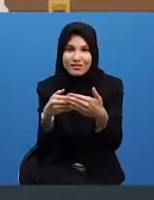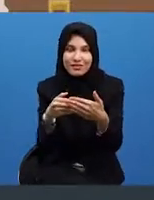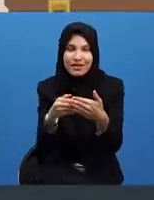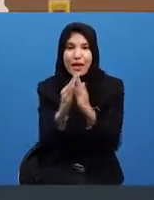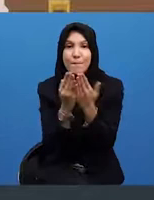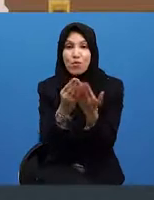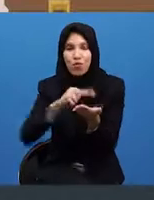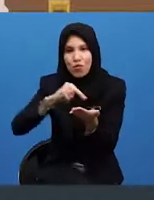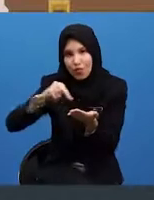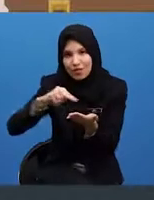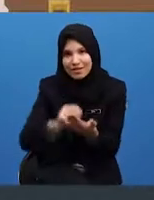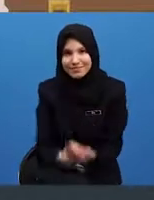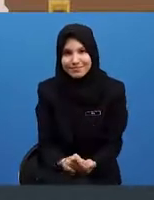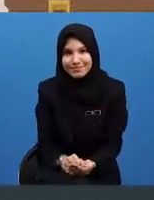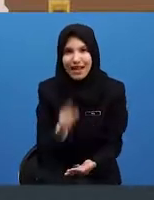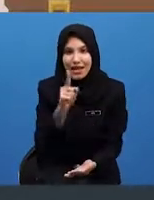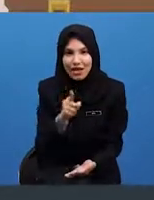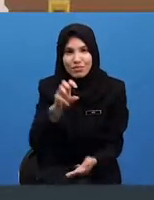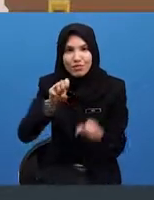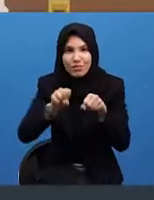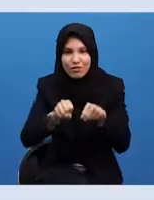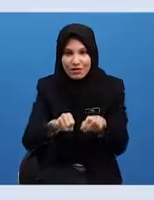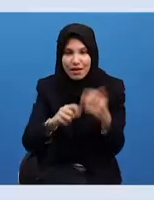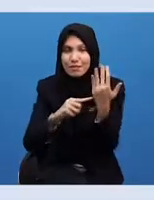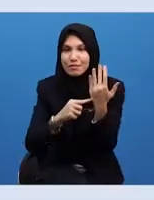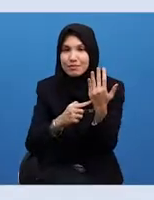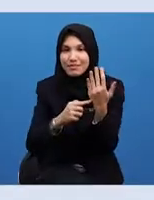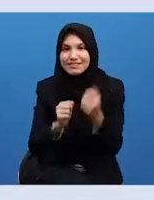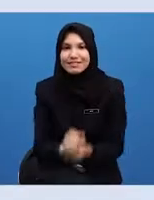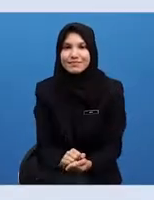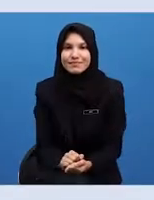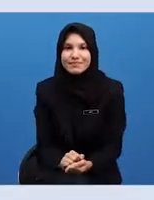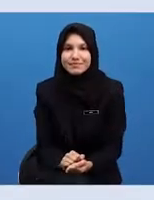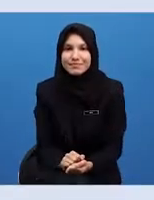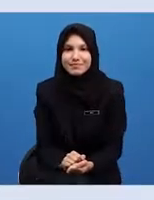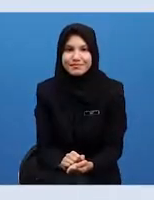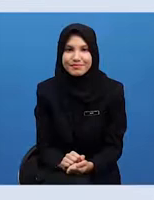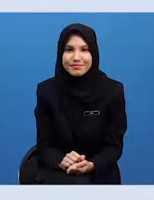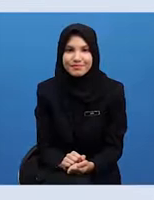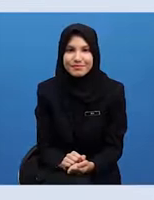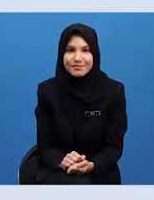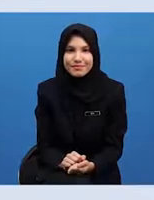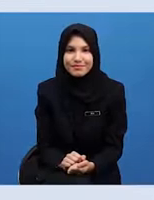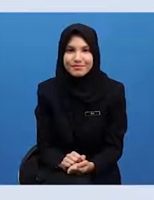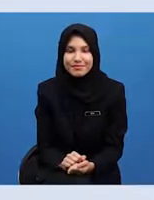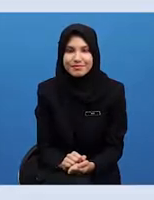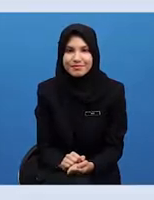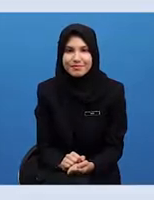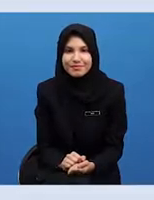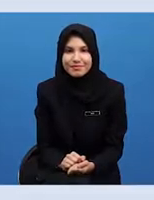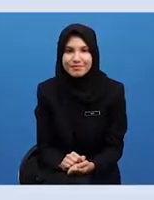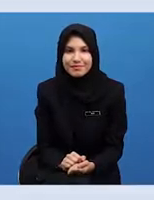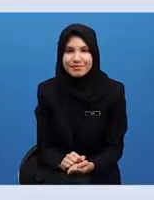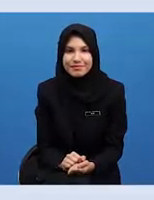buku nota kamu. Kamu boleh mula sekarang. Imbas balik eksperimen yang telah saya jalankan